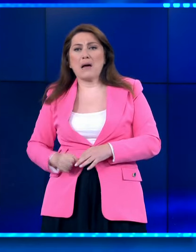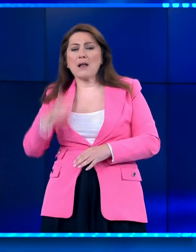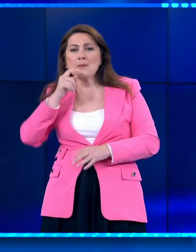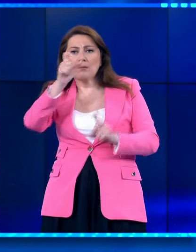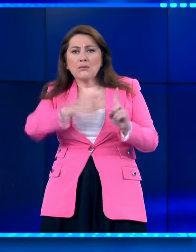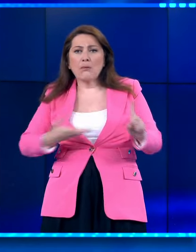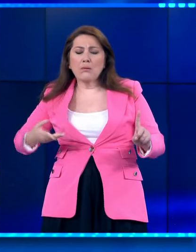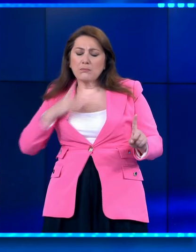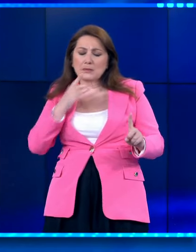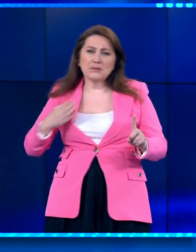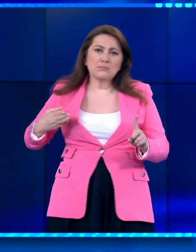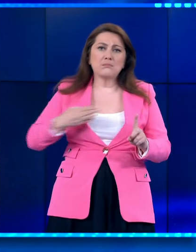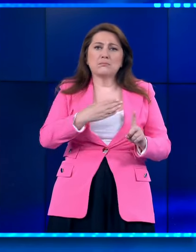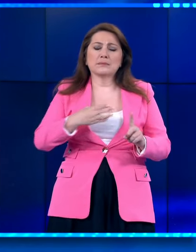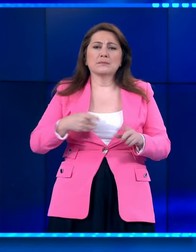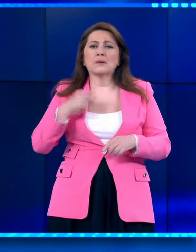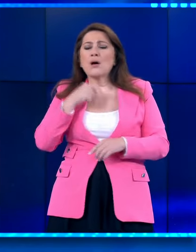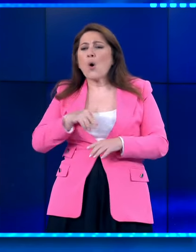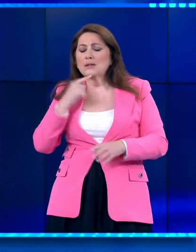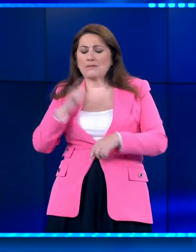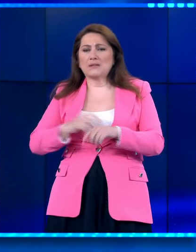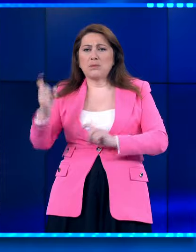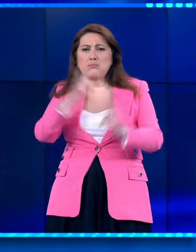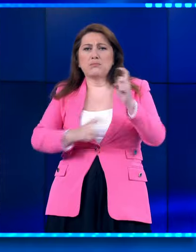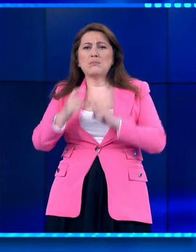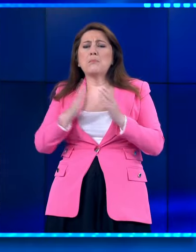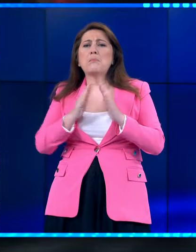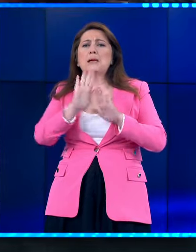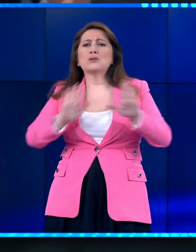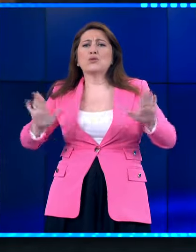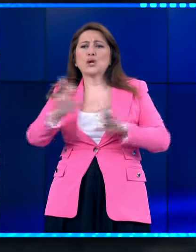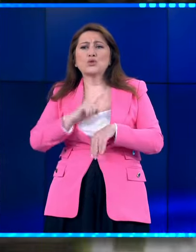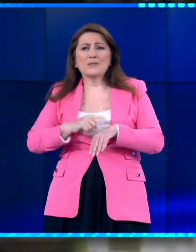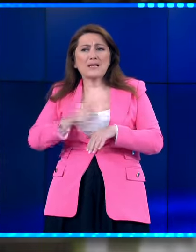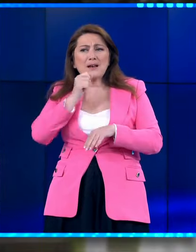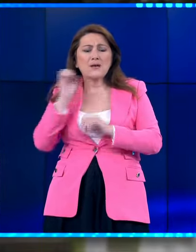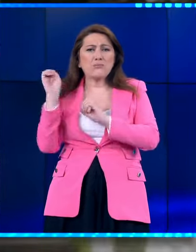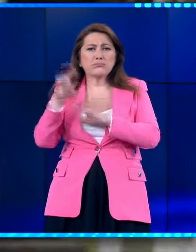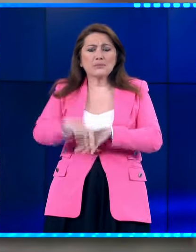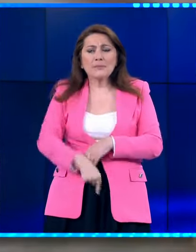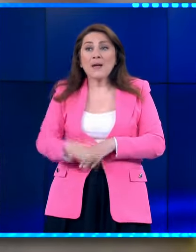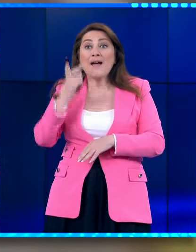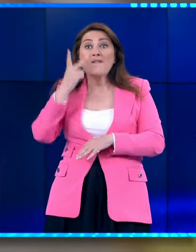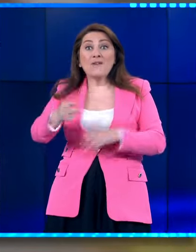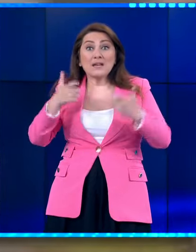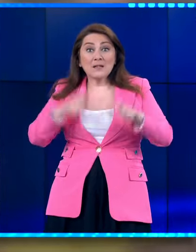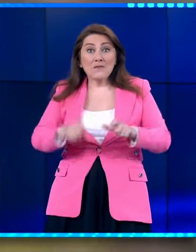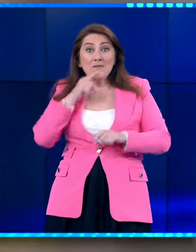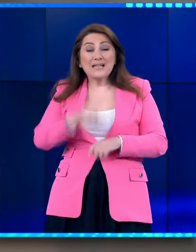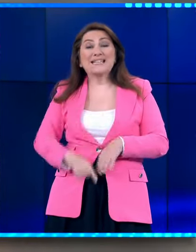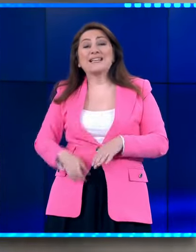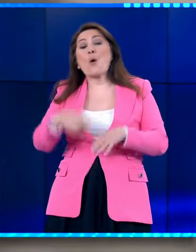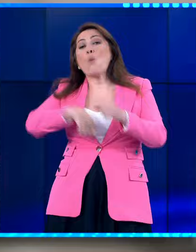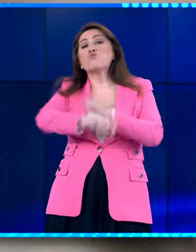καυγά με γείτονές του που ξέσπασε αφού του έριξαν νερό από τον μπαλκόνι. Στο βίντεο ντοκουμέντο διακρίνεται ο πατέρας του ποδοσφαιριστή να